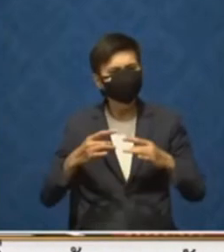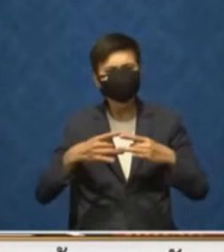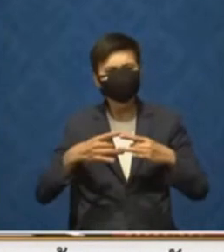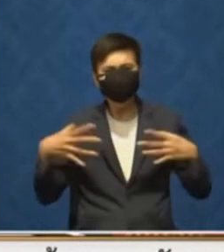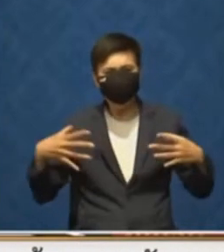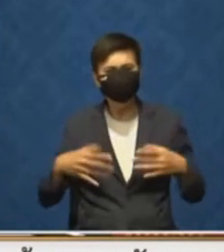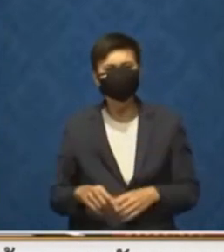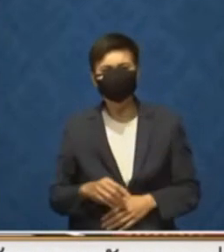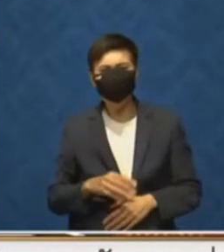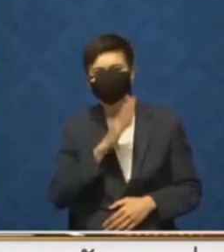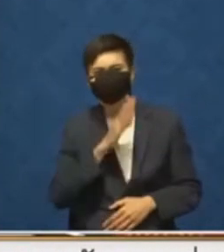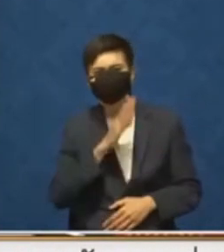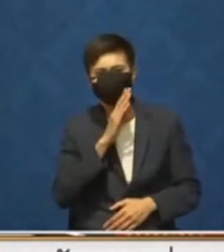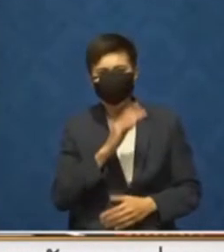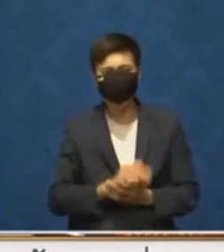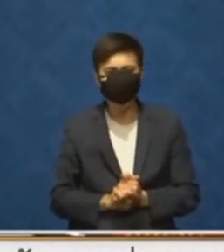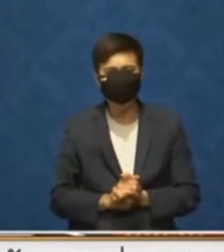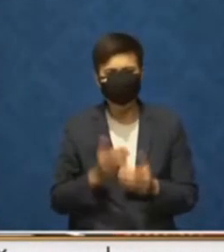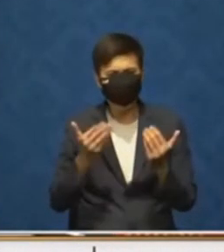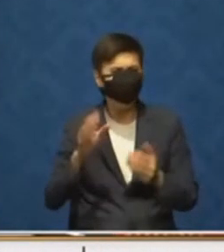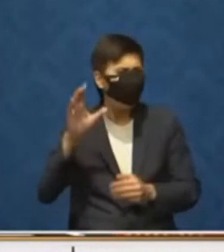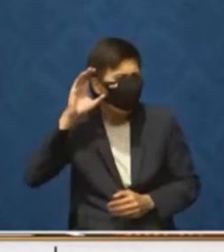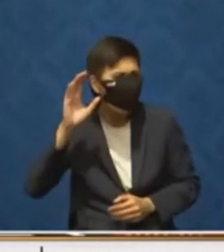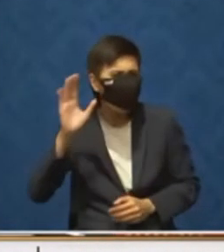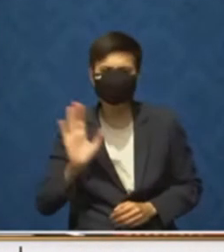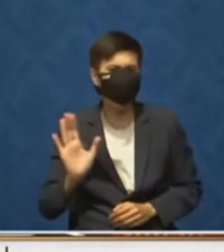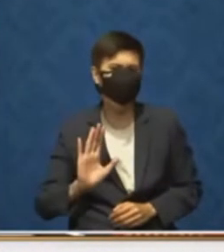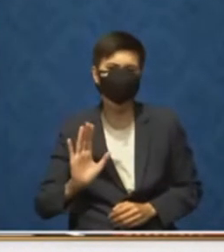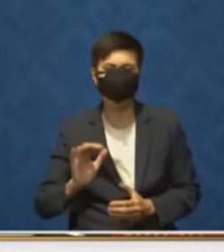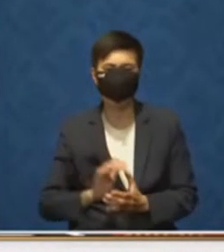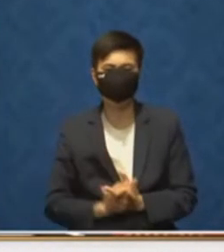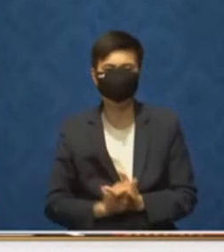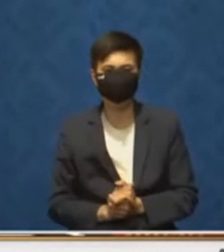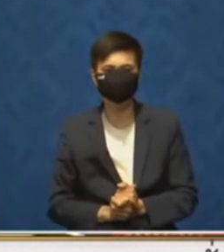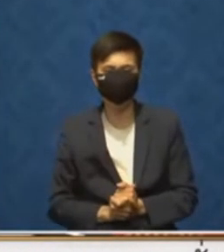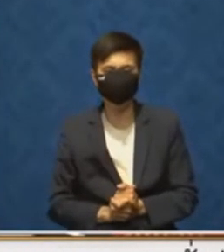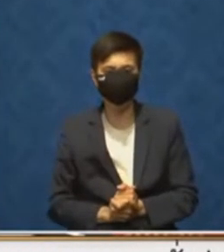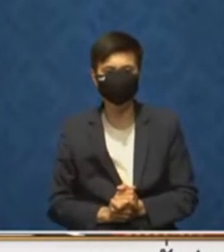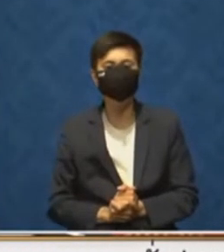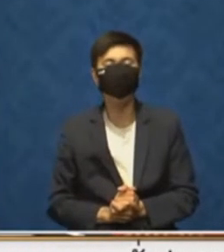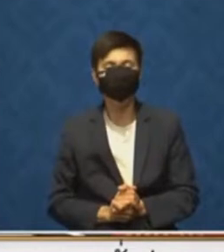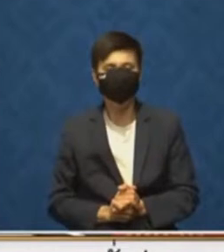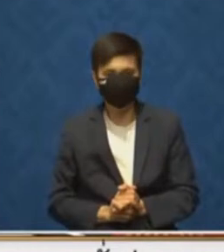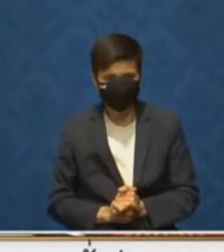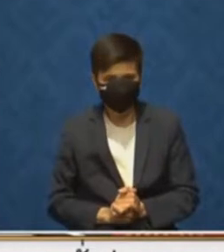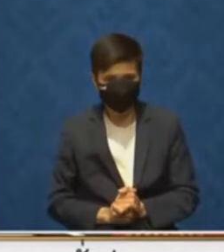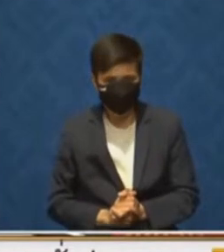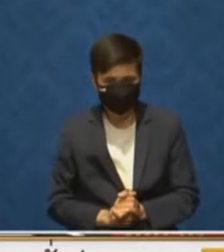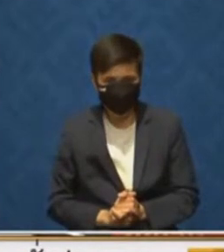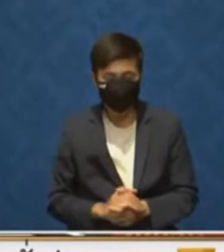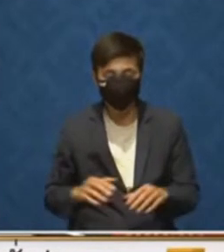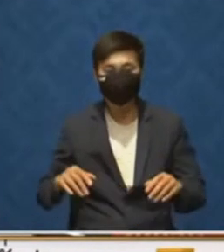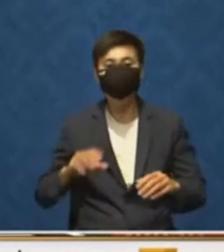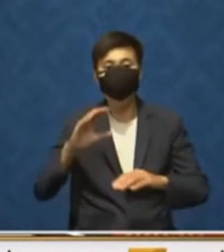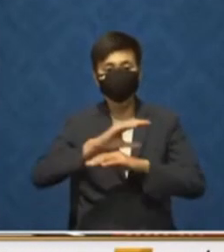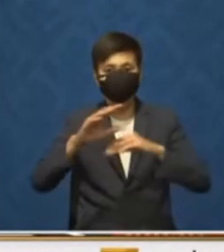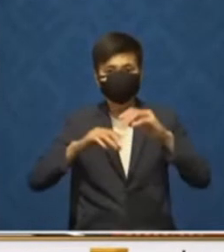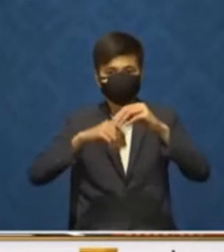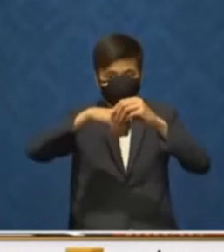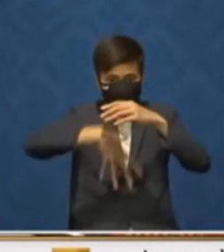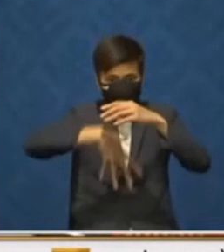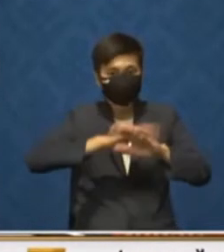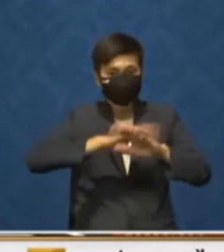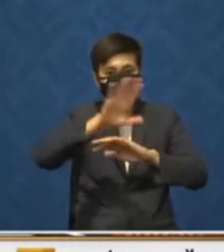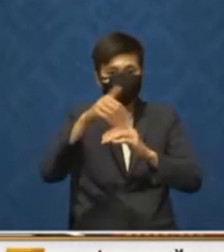ความจริงและไม่สามารถที่จะไว้วางใจได้ต่อให้เสร็จตามท่านผู้ต่อครับบอกว่าเมื่อโครงสร้างพื้นฐานทั้งหมดนี้เสร็จ